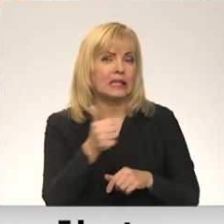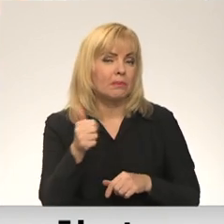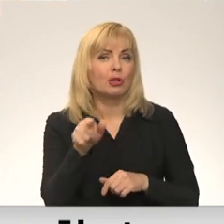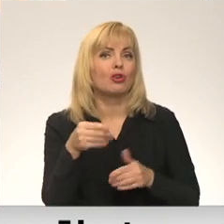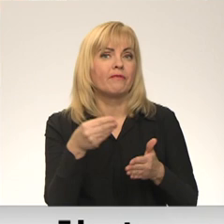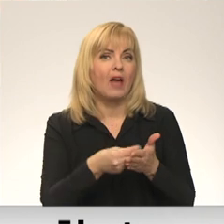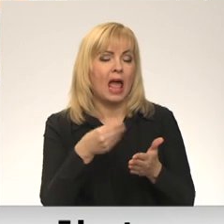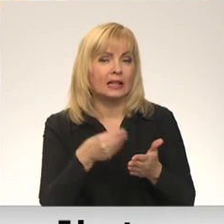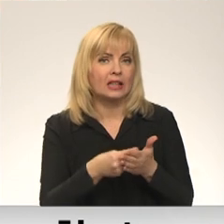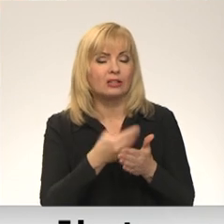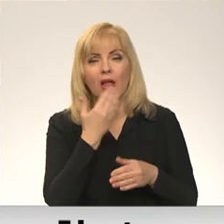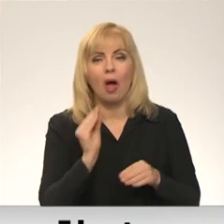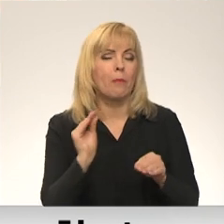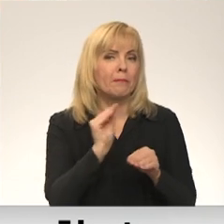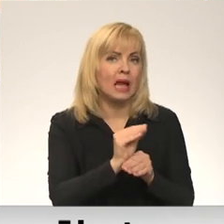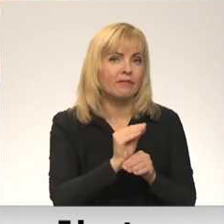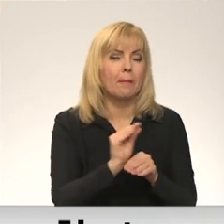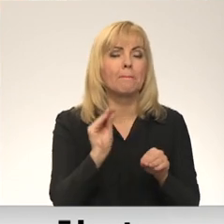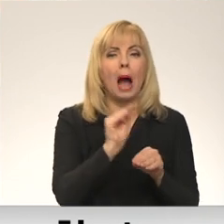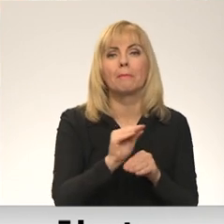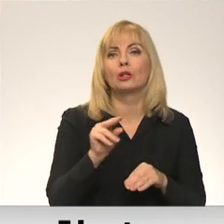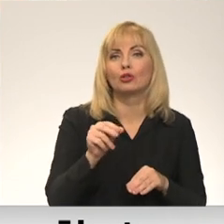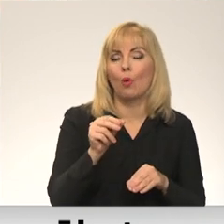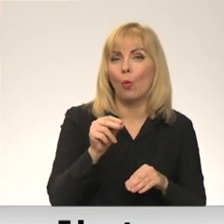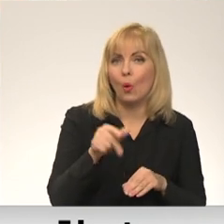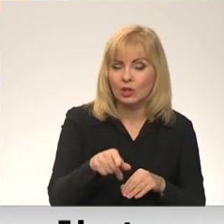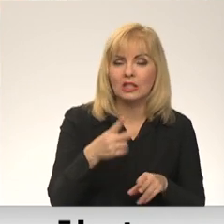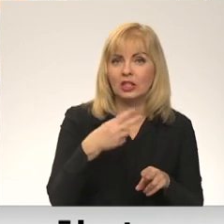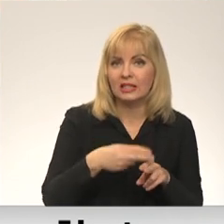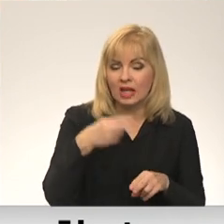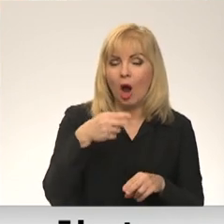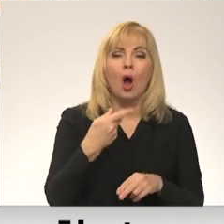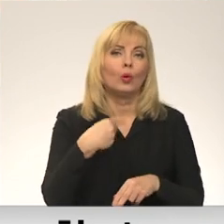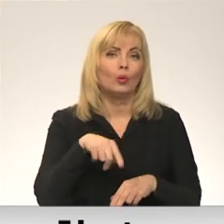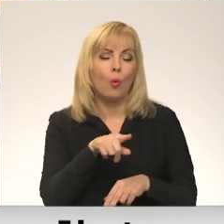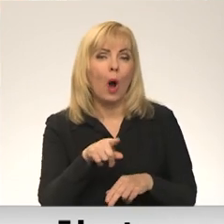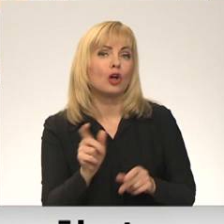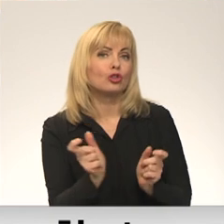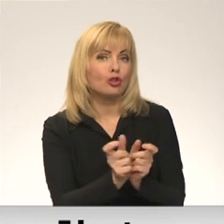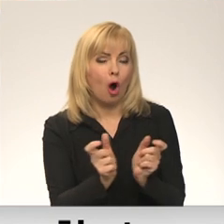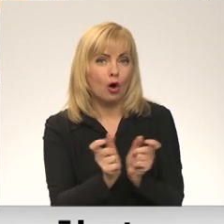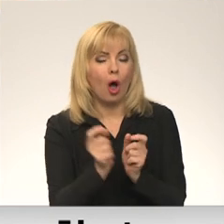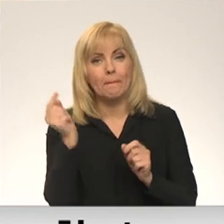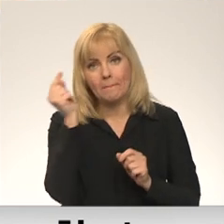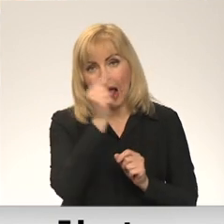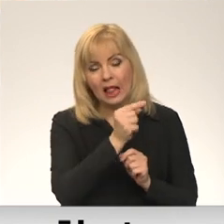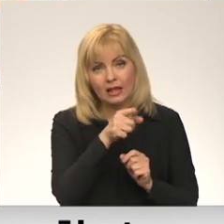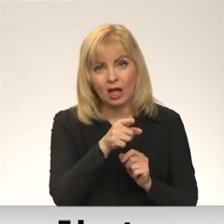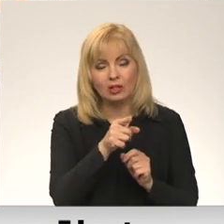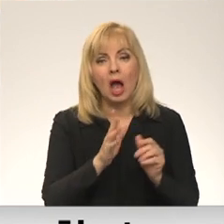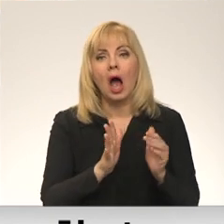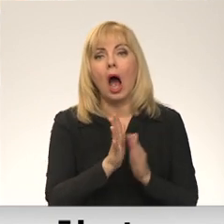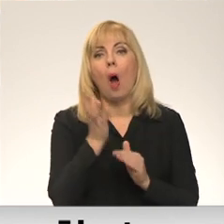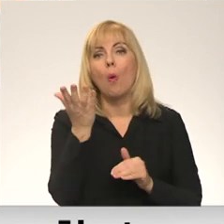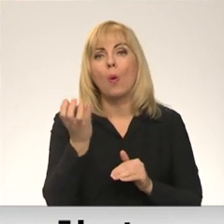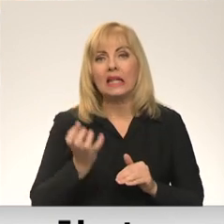vērtīgās konfekts. Tur nav pievienots papildus cukurs, tātad kopējais cukurs ir no šokolādes melnās un no augļiem, tāpēc